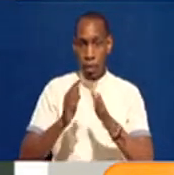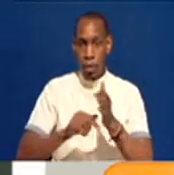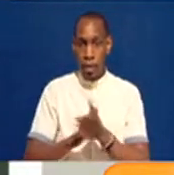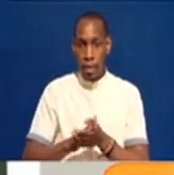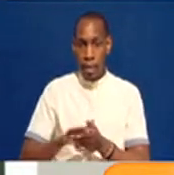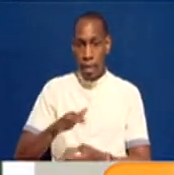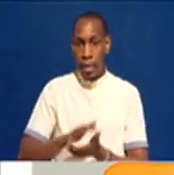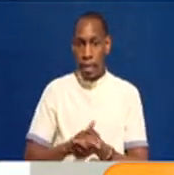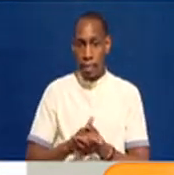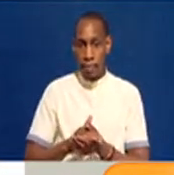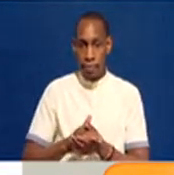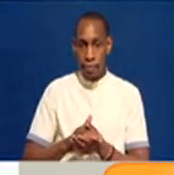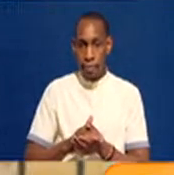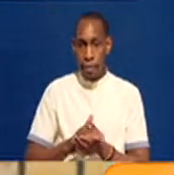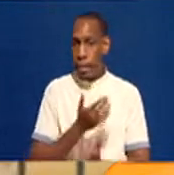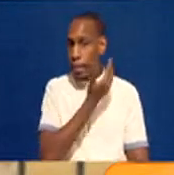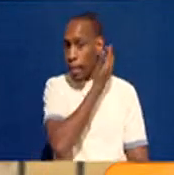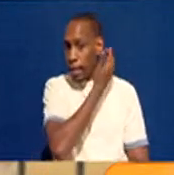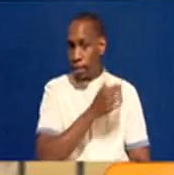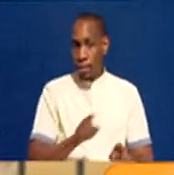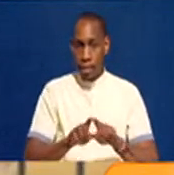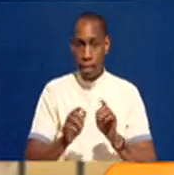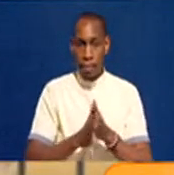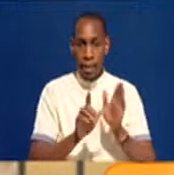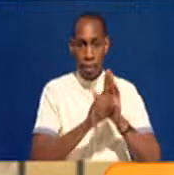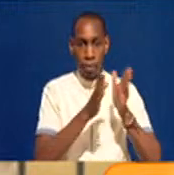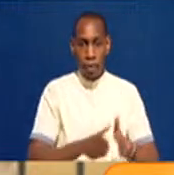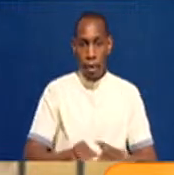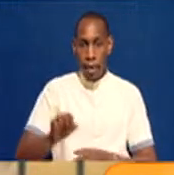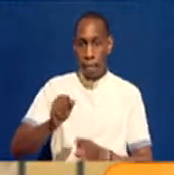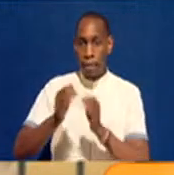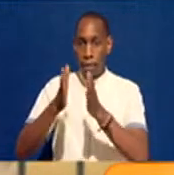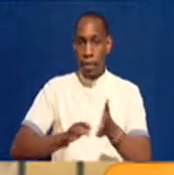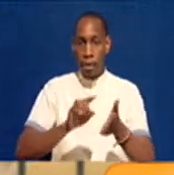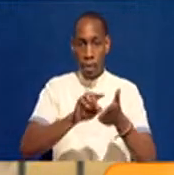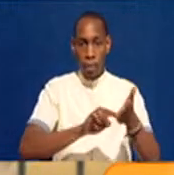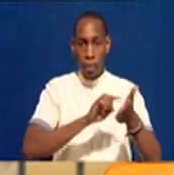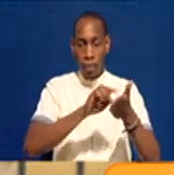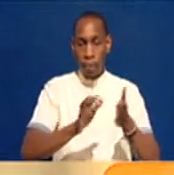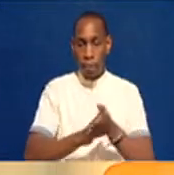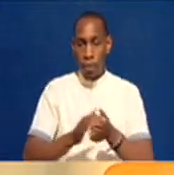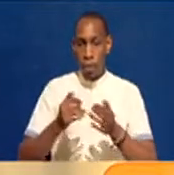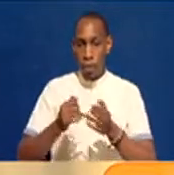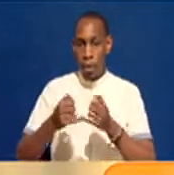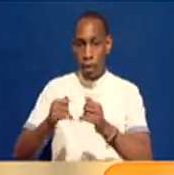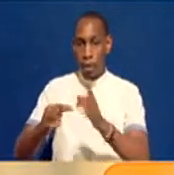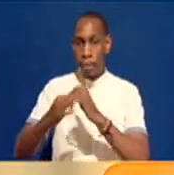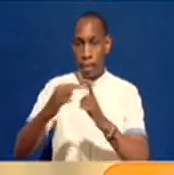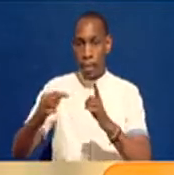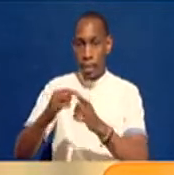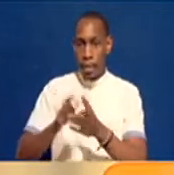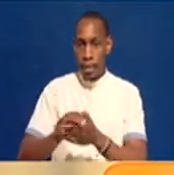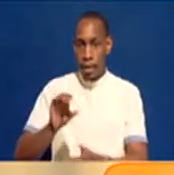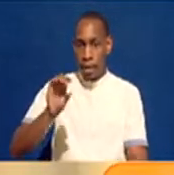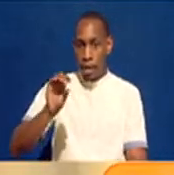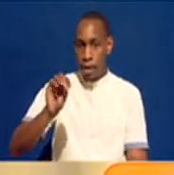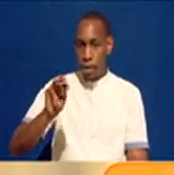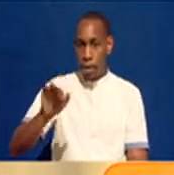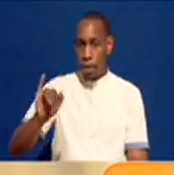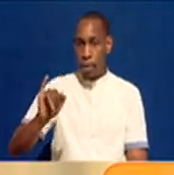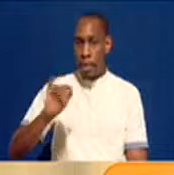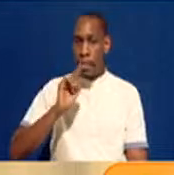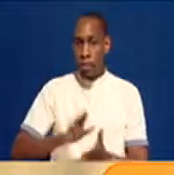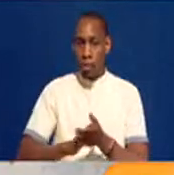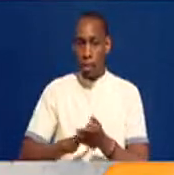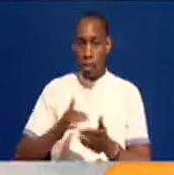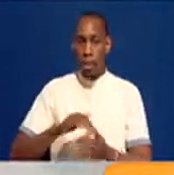kushoto wa kichwa chake. Wakili wa maafisa watano wanaoshutumiwa kutekeleza mauaji hayo, Dunstan Omari, akisema kuwa